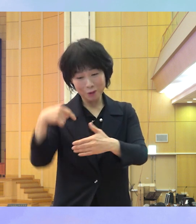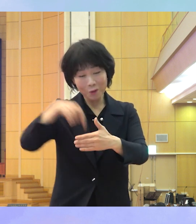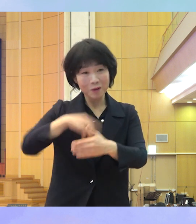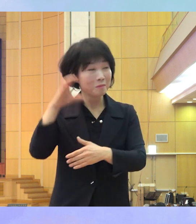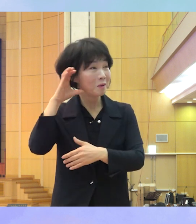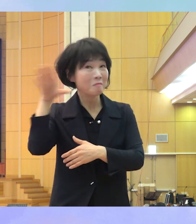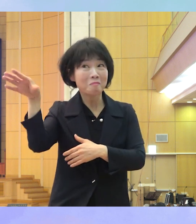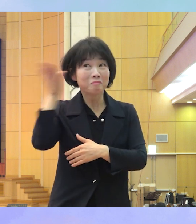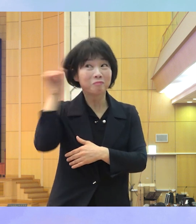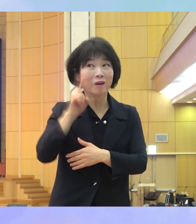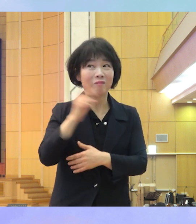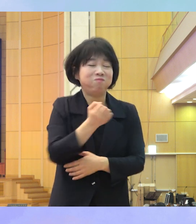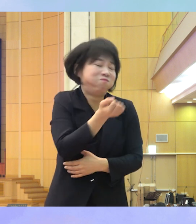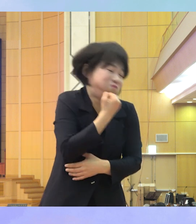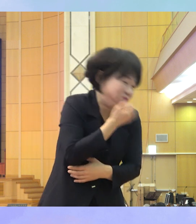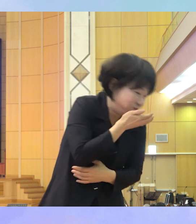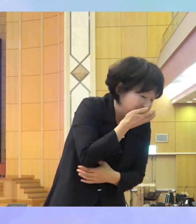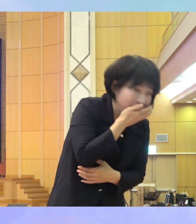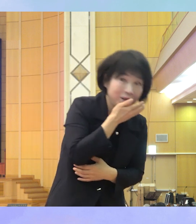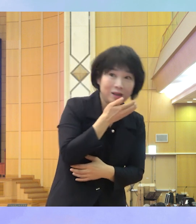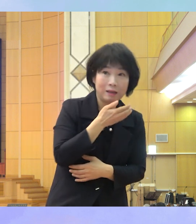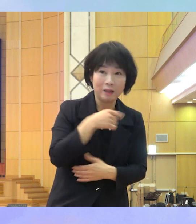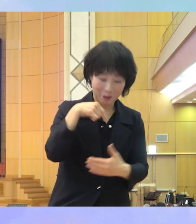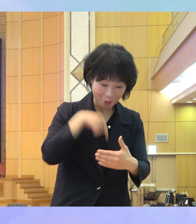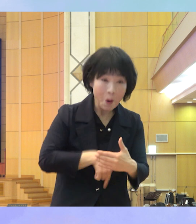99살이요 나는